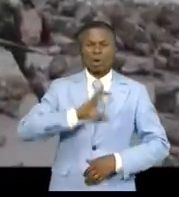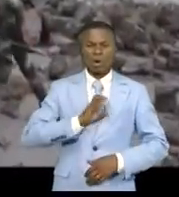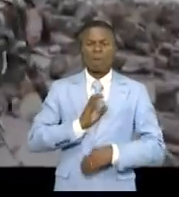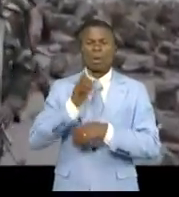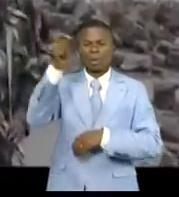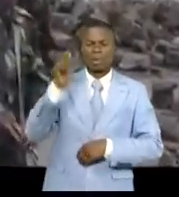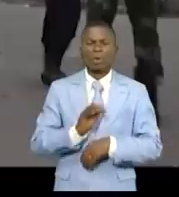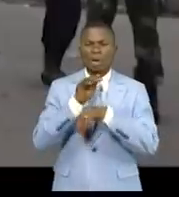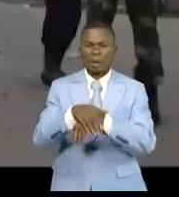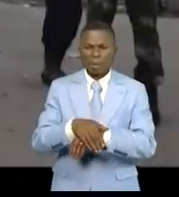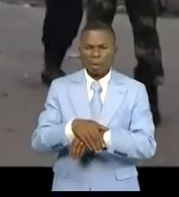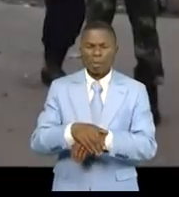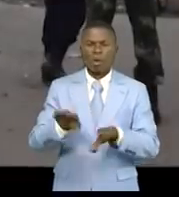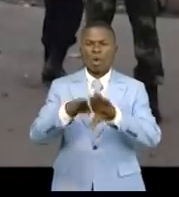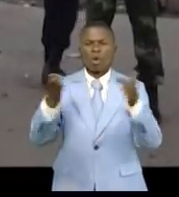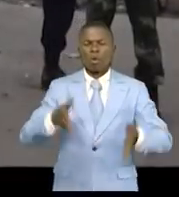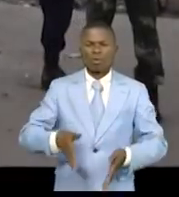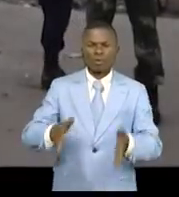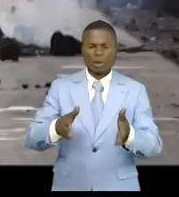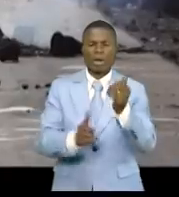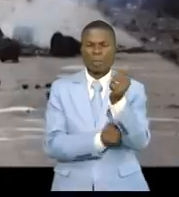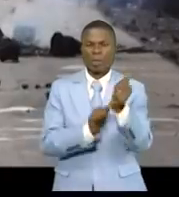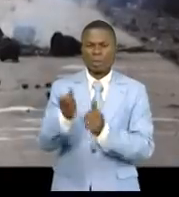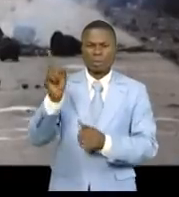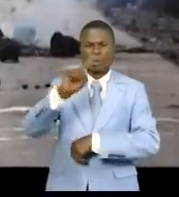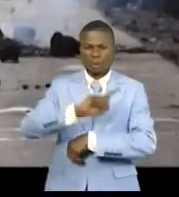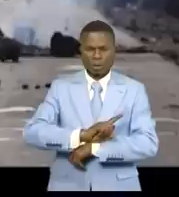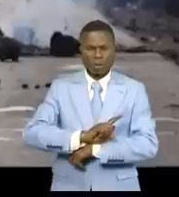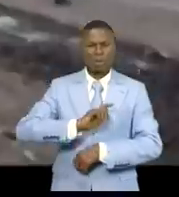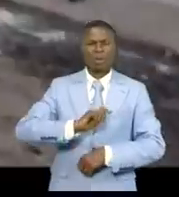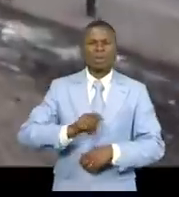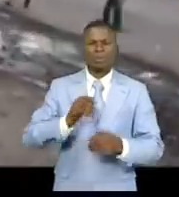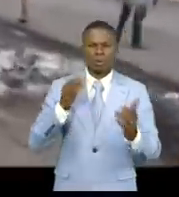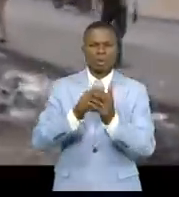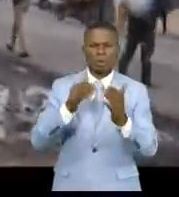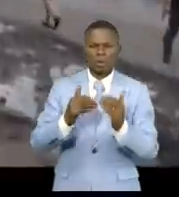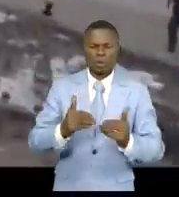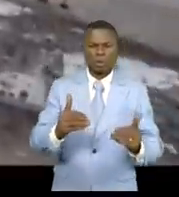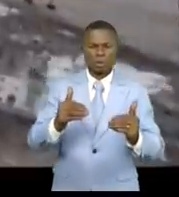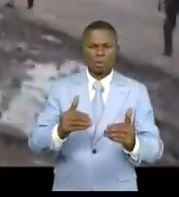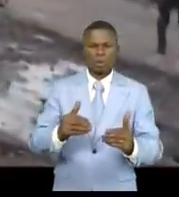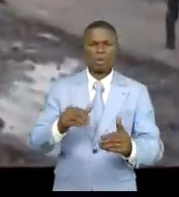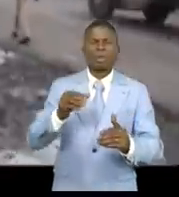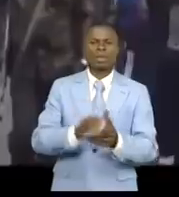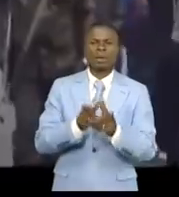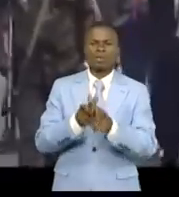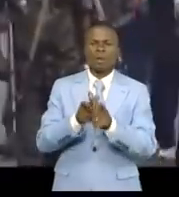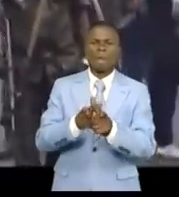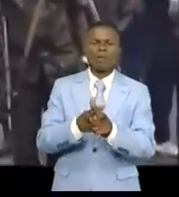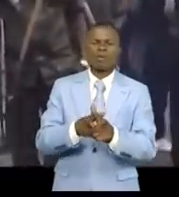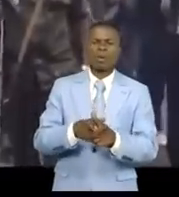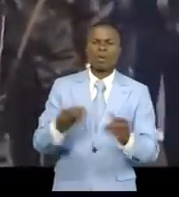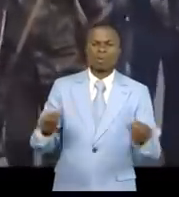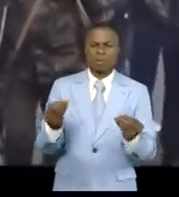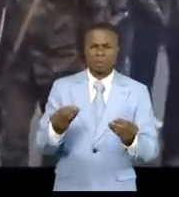dégager les passages bloqués et rétablir l'ordre au premier jour. La tension s'est poursuivie jusqu'à obliger l'armée à user des moyens forts afin